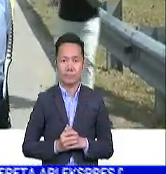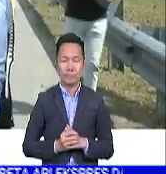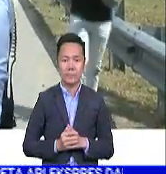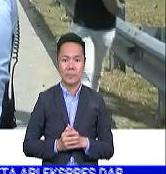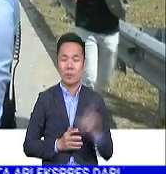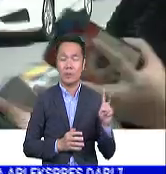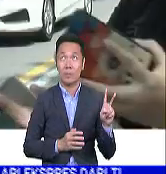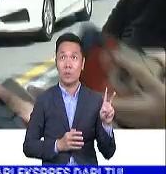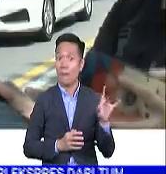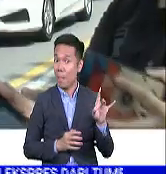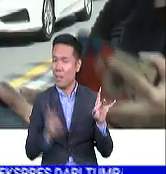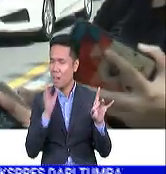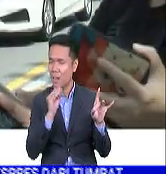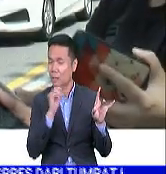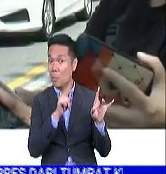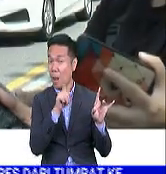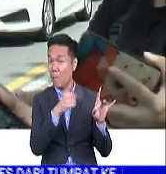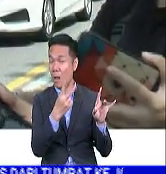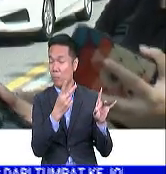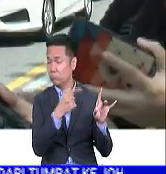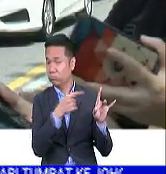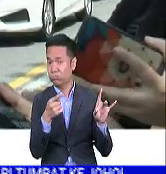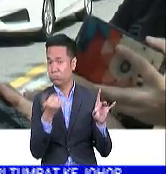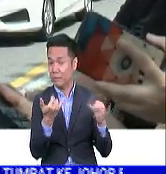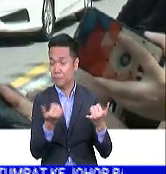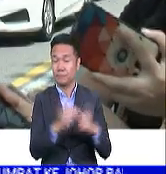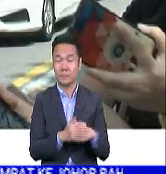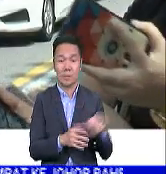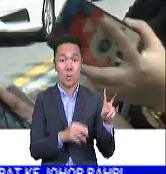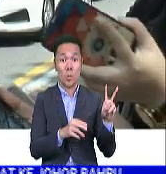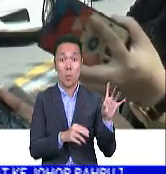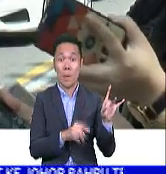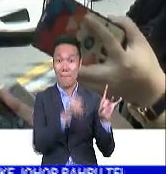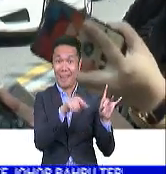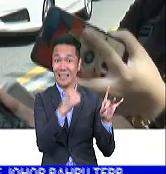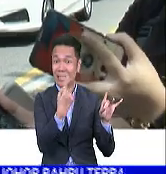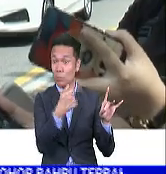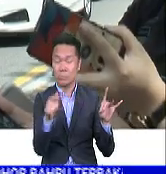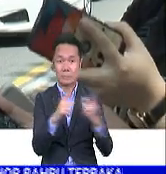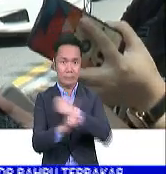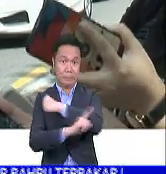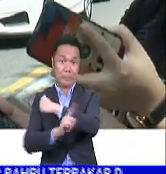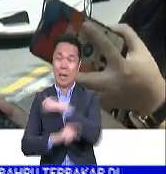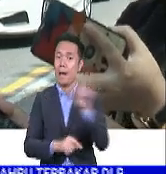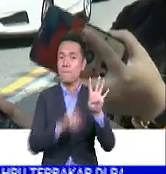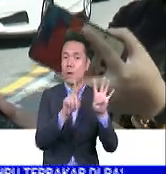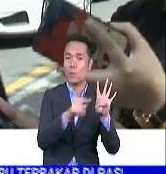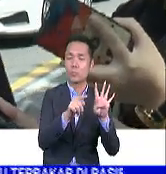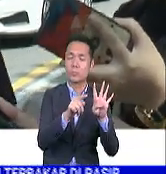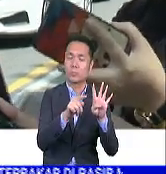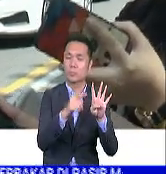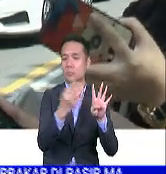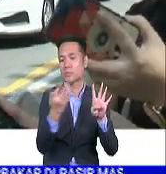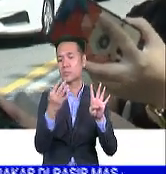28 bulan, yang JSPT telah membuat 27 operasi. Dalam 27 operasi ini, kita telah mengeluarkan saman sebanyak